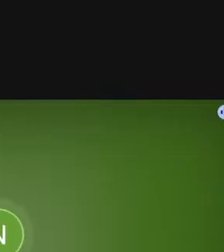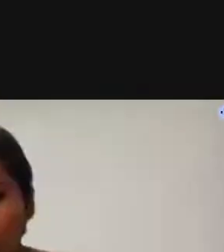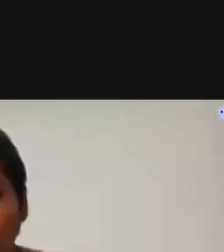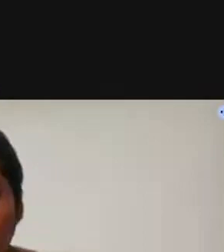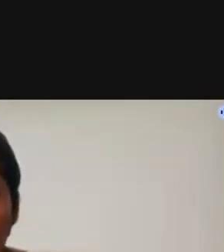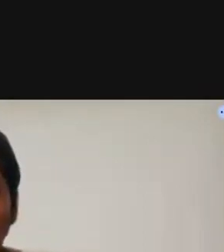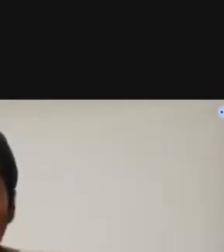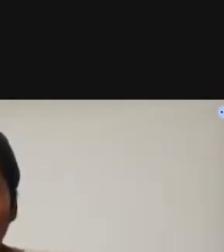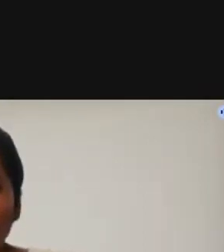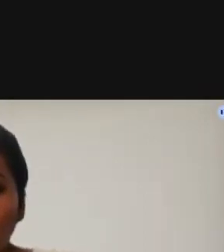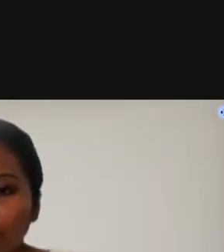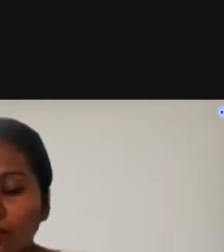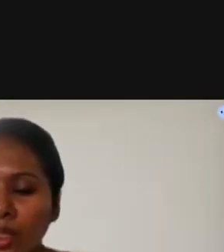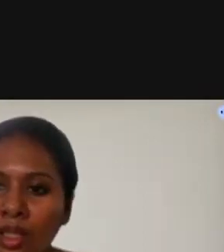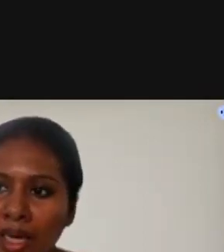കൊടുക്കാറുണ്ട്. മോസ്റ്റ്ലി